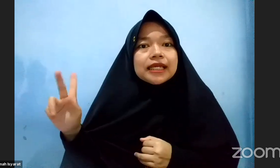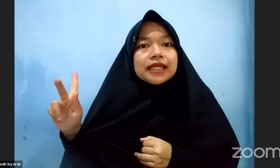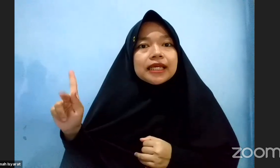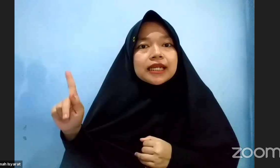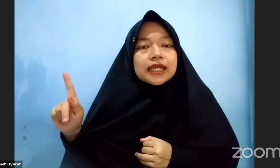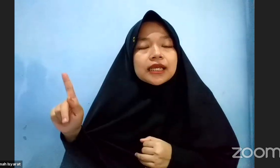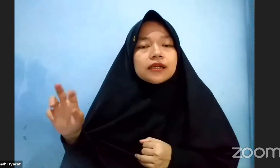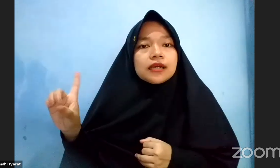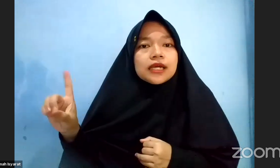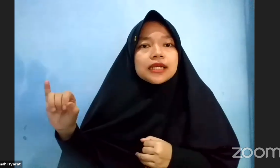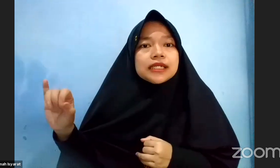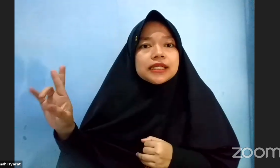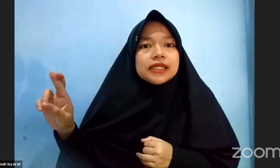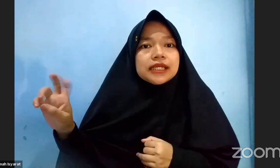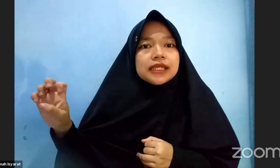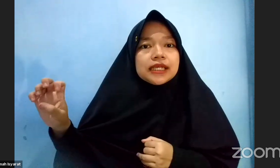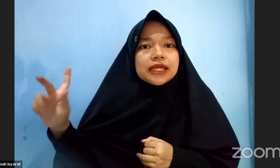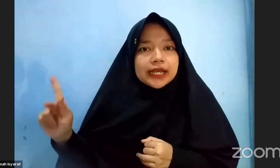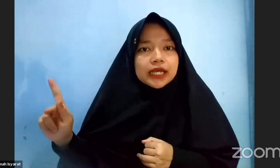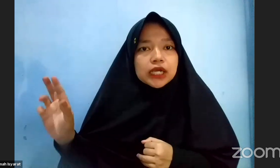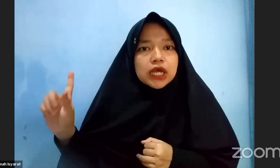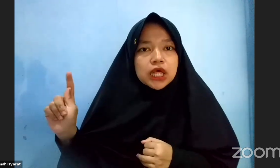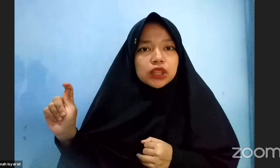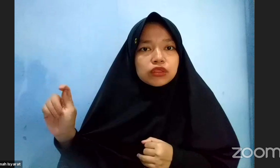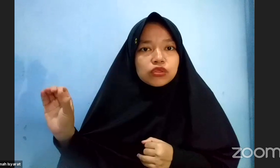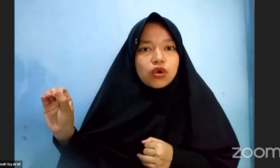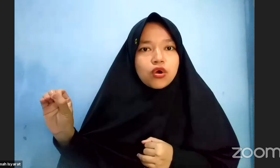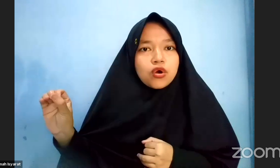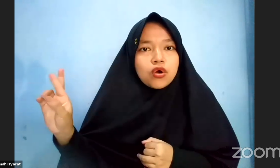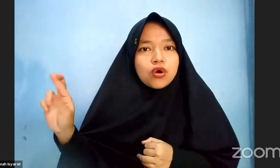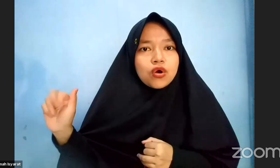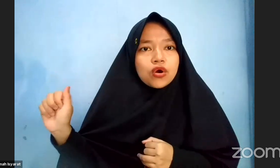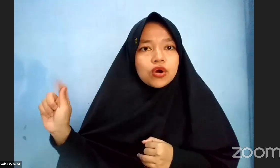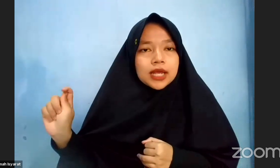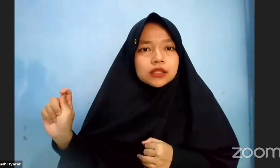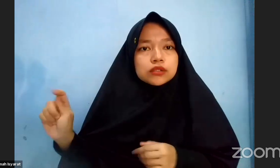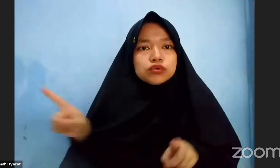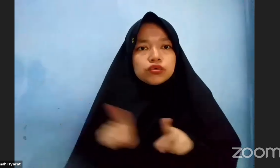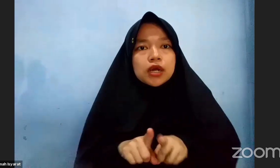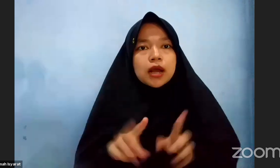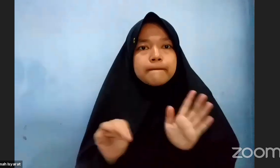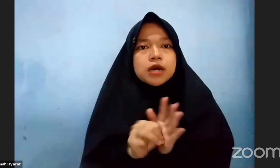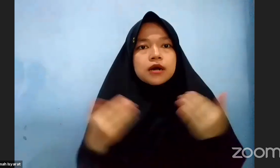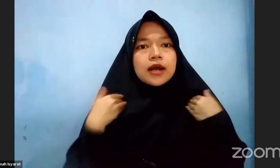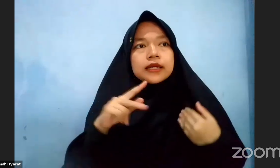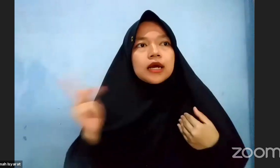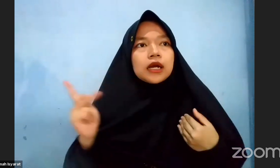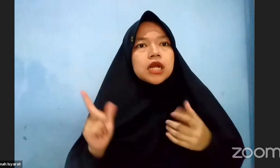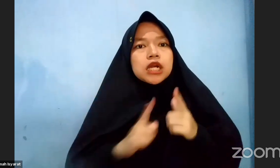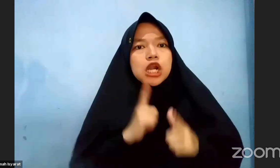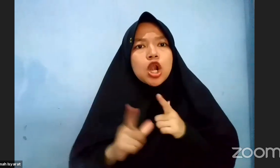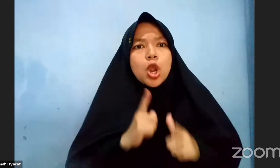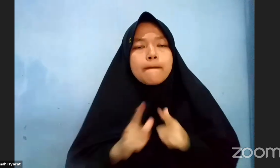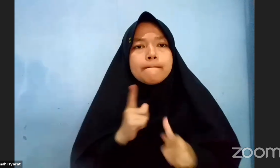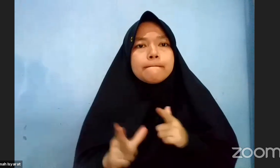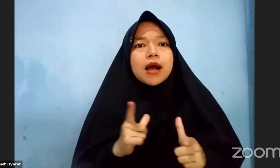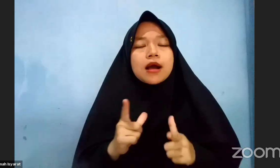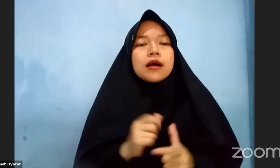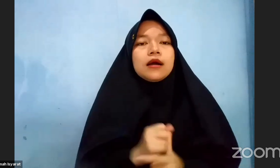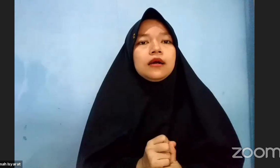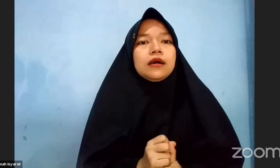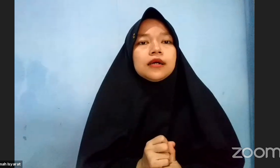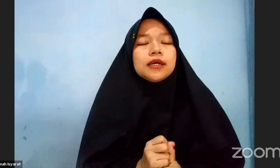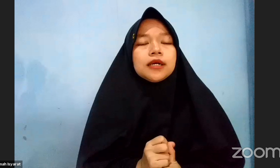ikuti sini teman pemenang pertamanya itu dia menyampaikan apa membuat satu lagu untuk